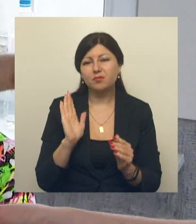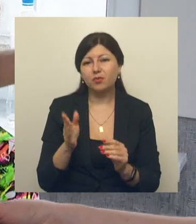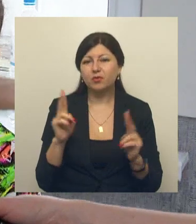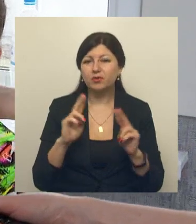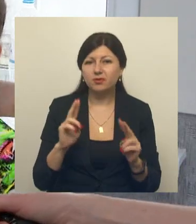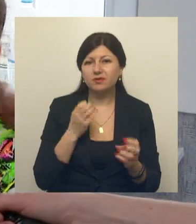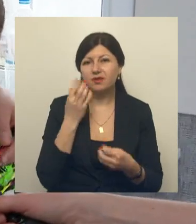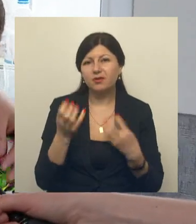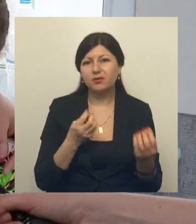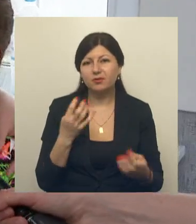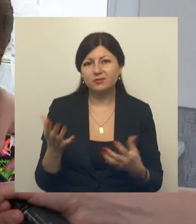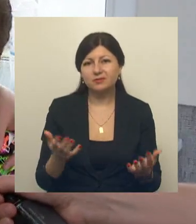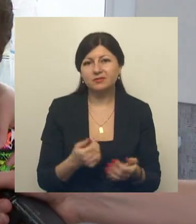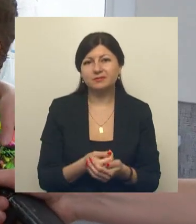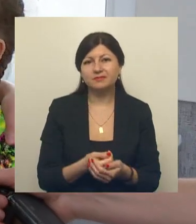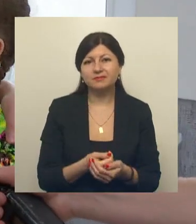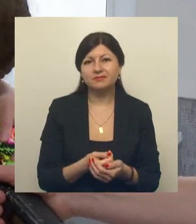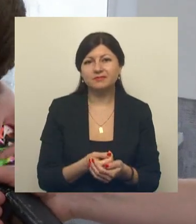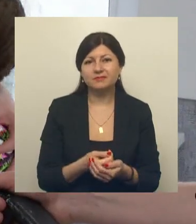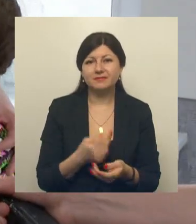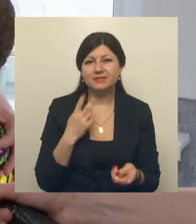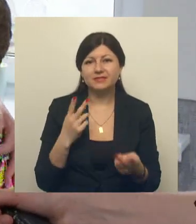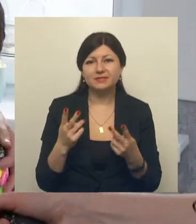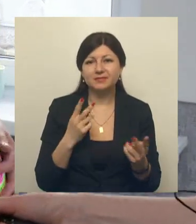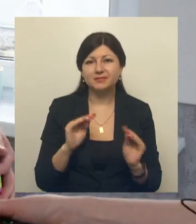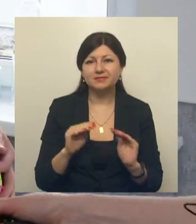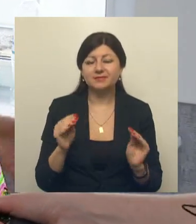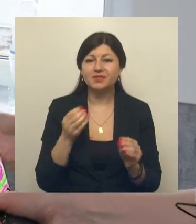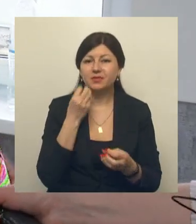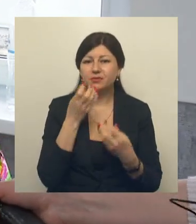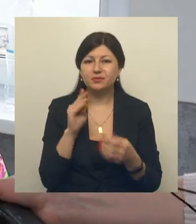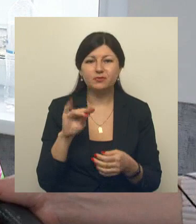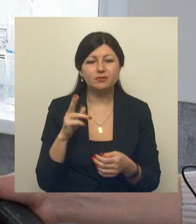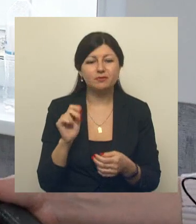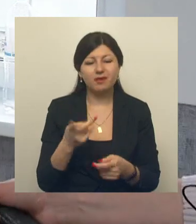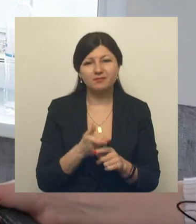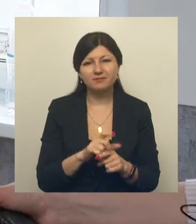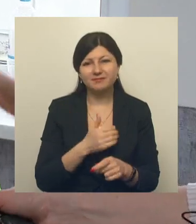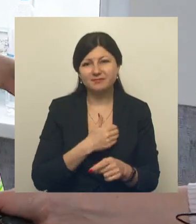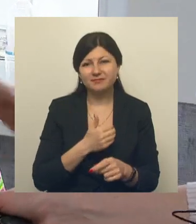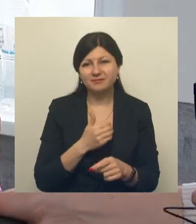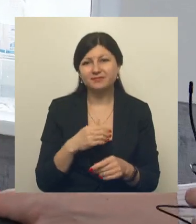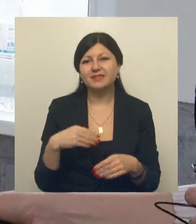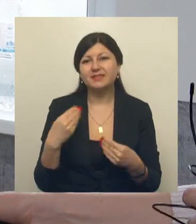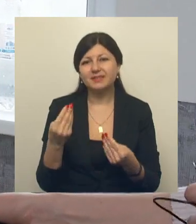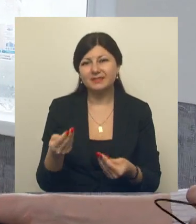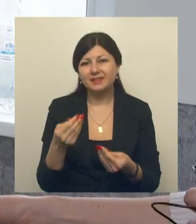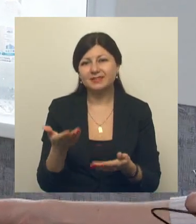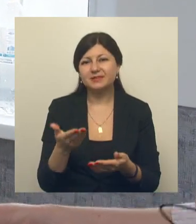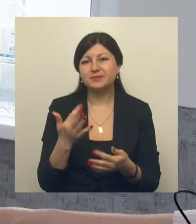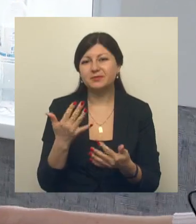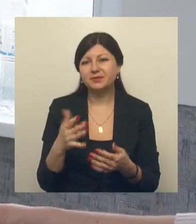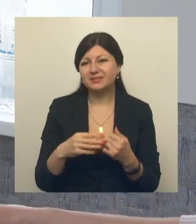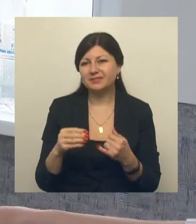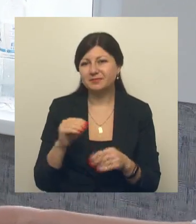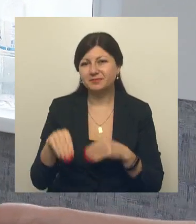розы. Такой смотрим. Мама, тюльпаны. Тюльпаны ребенок хочет. Дадим и ей несколько метров